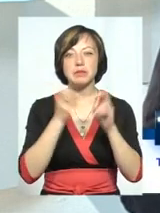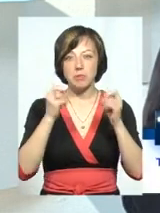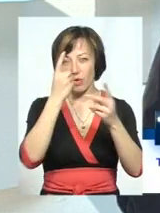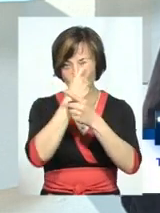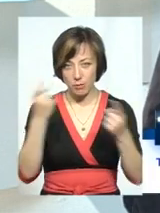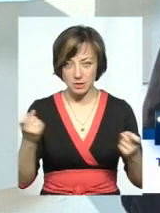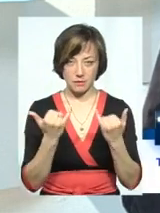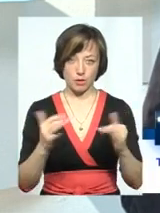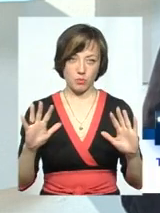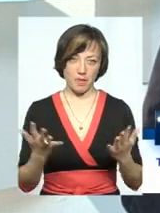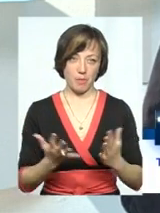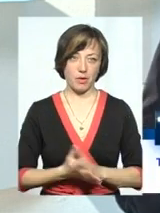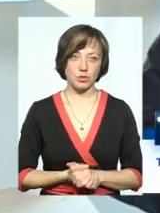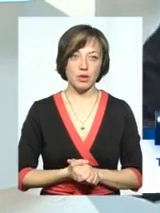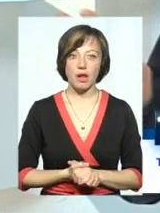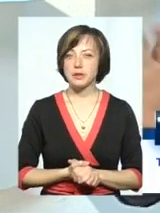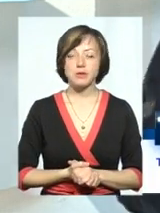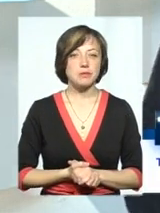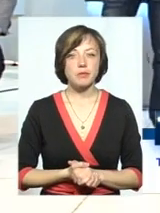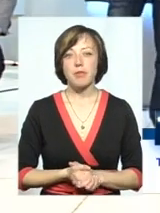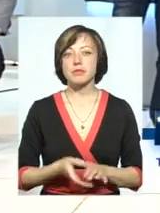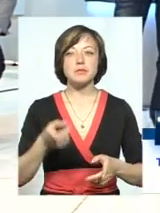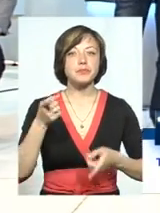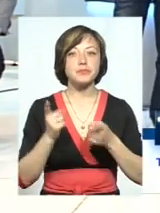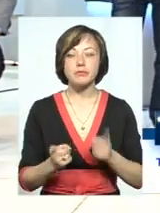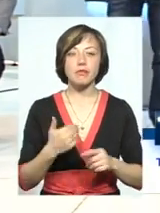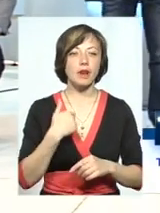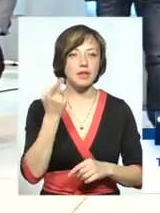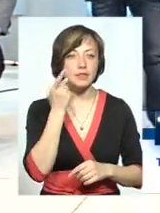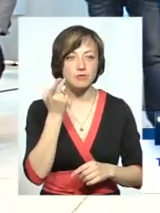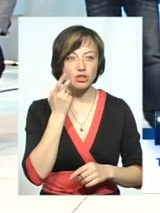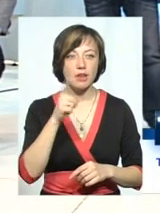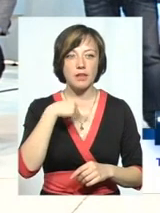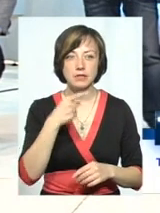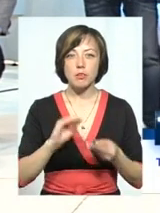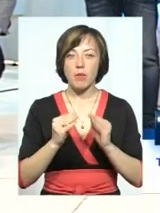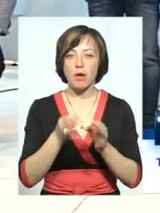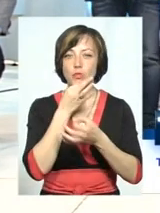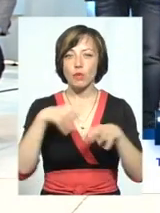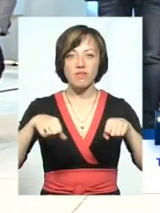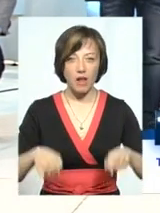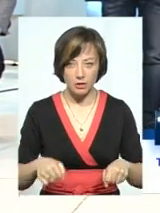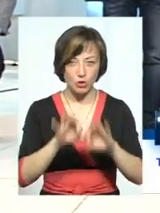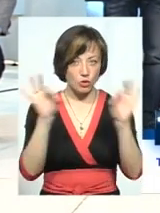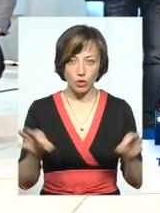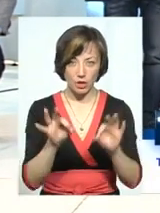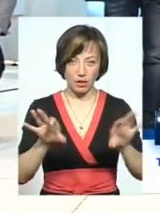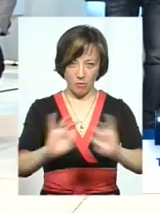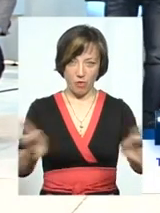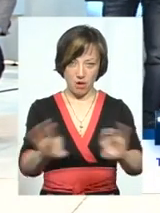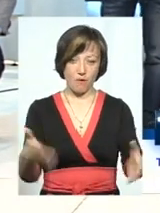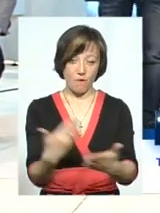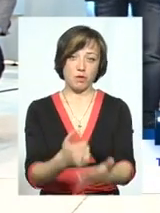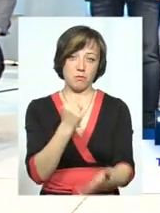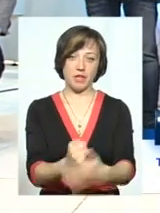інформаційну в даному випадку. І тут, ну, насправді, я завжди казав і говорив, що проблема будь-якої влади – це те, що вона ніколи нічого не пояснює. От